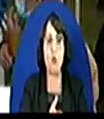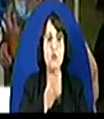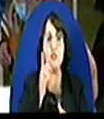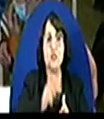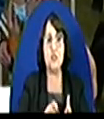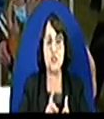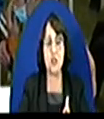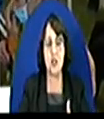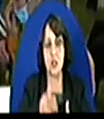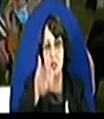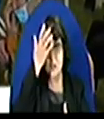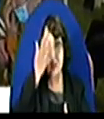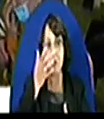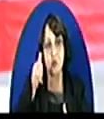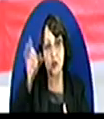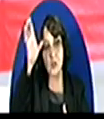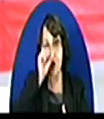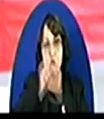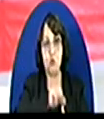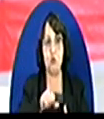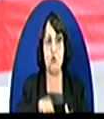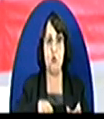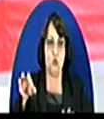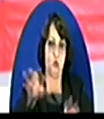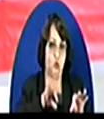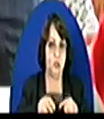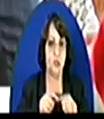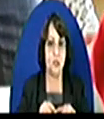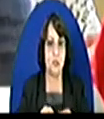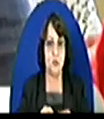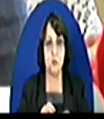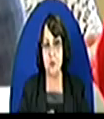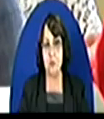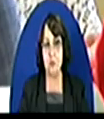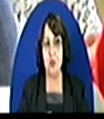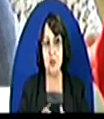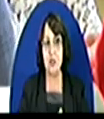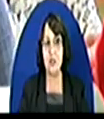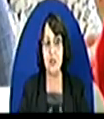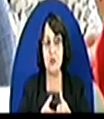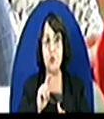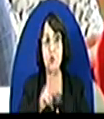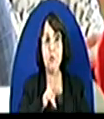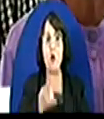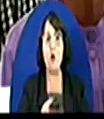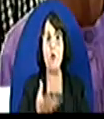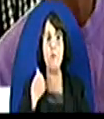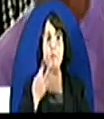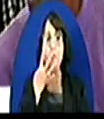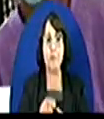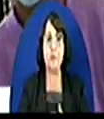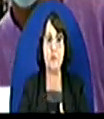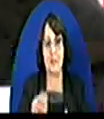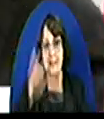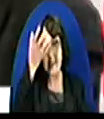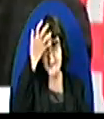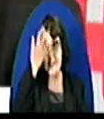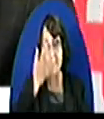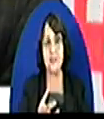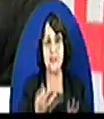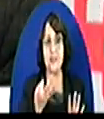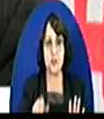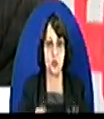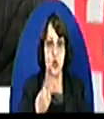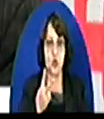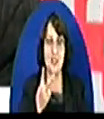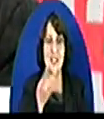бүрэлдэхүүнээ ерөнхий сайд өөрөө сонгодог энэ зарчмыг оруулж ирлээ. Харин нэр дэвшигч Хүрлбаатарын хувьд өнгөрсөн 4 жилийн хугацаанд засгийн газар 8.2 их найд